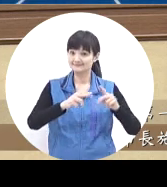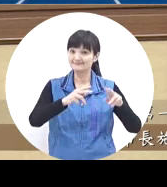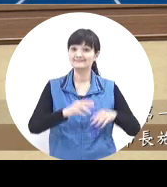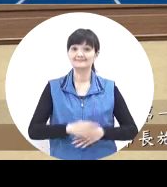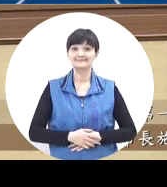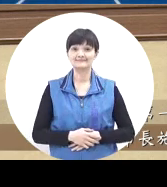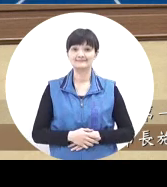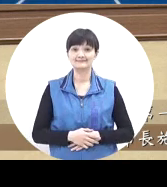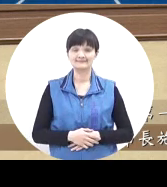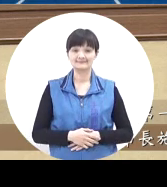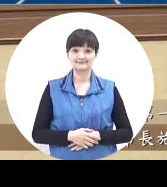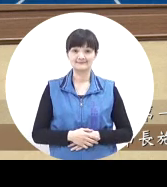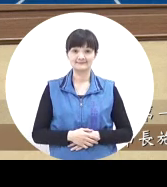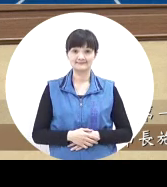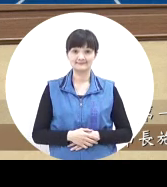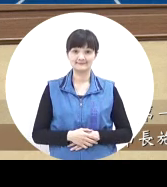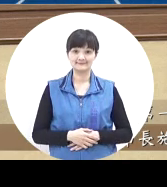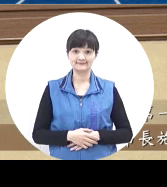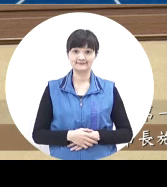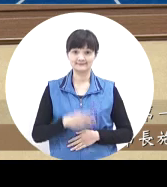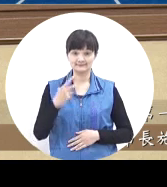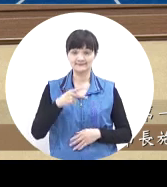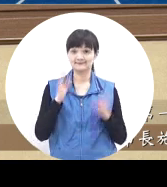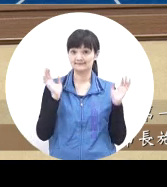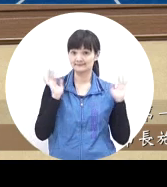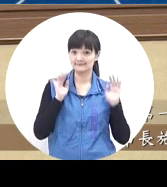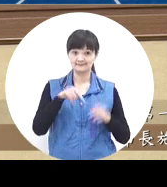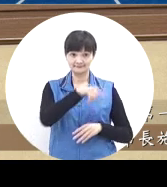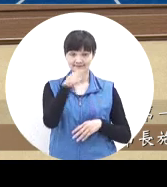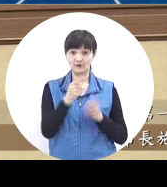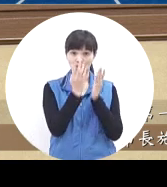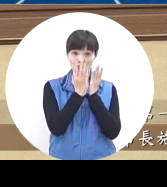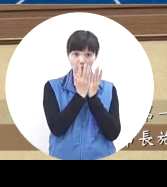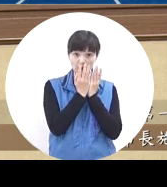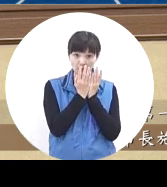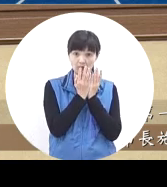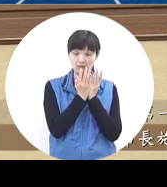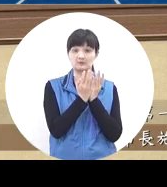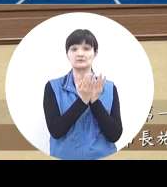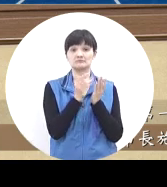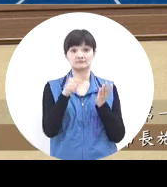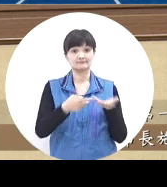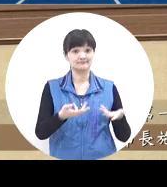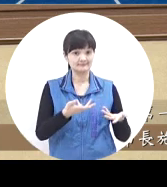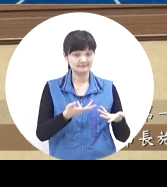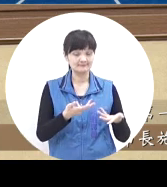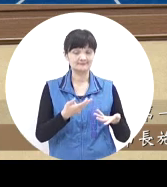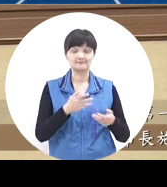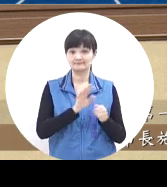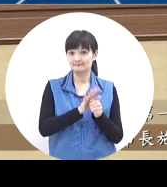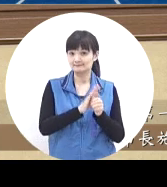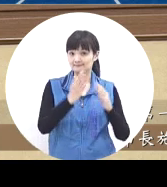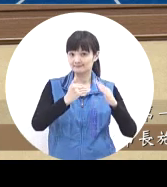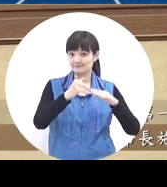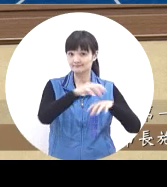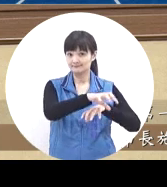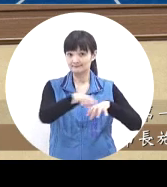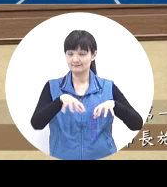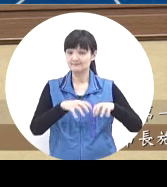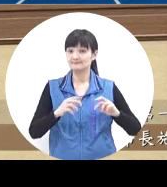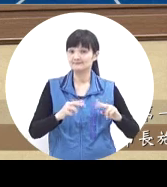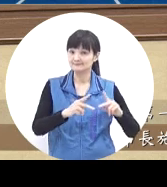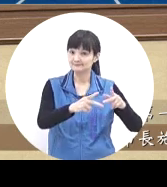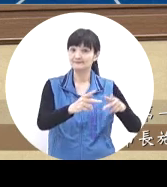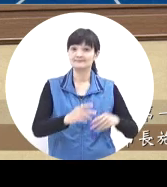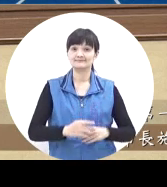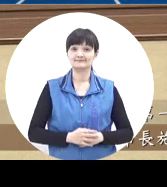们特别也对孩子们的就学环境来优化教学的环境里面，我们